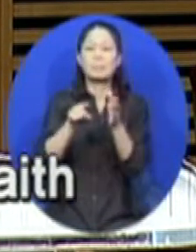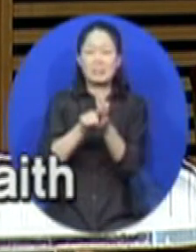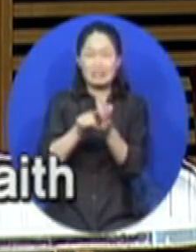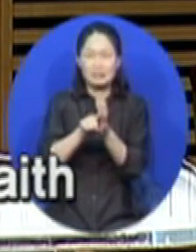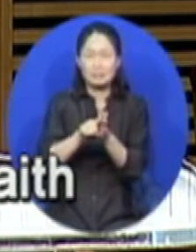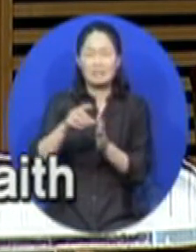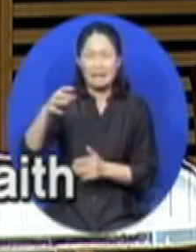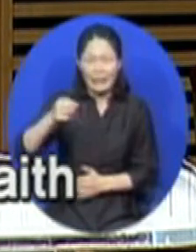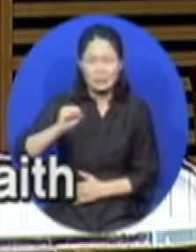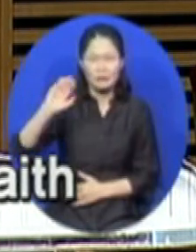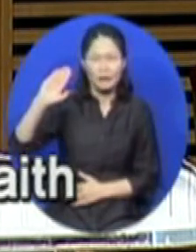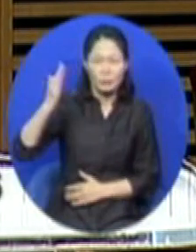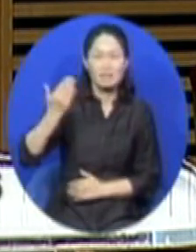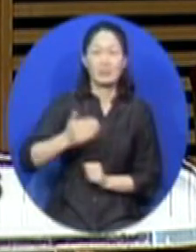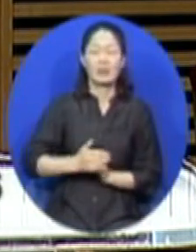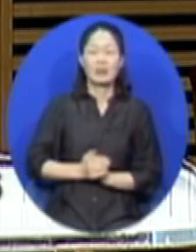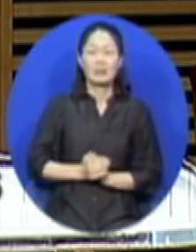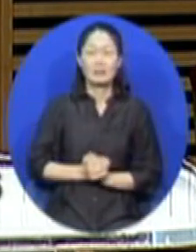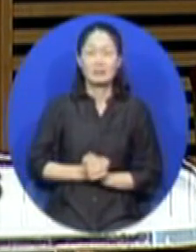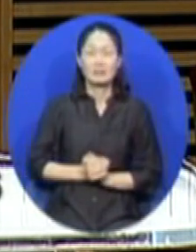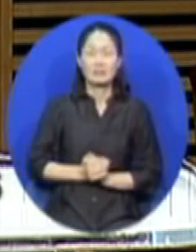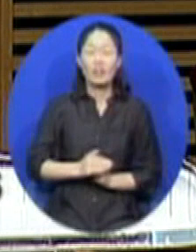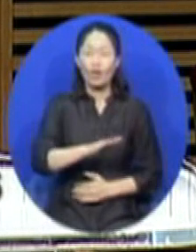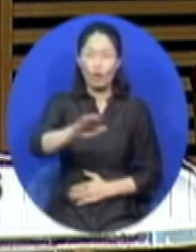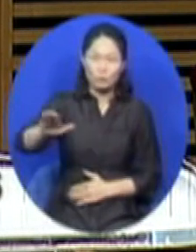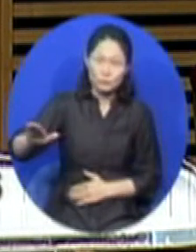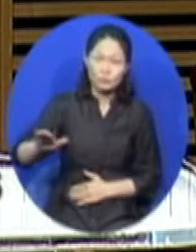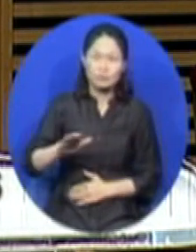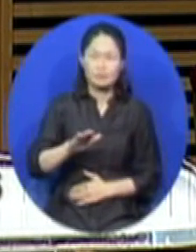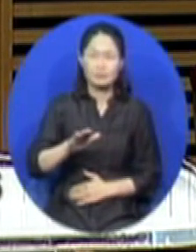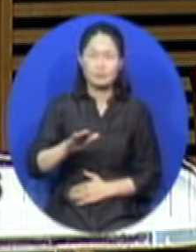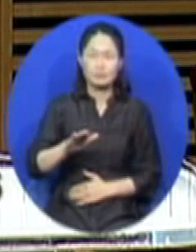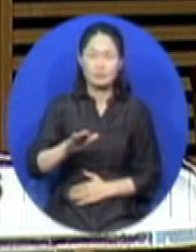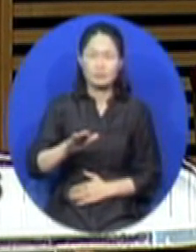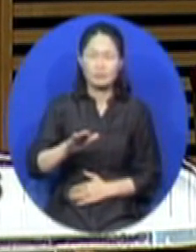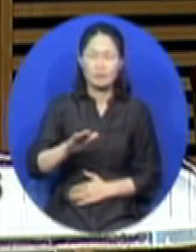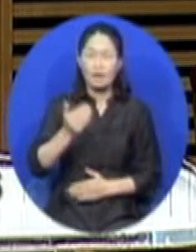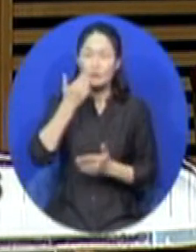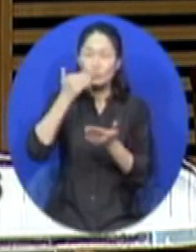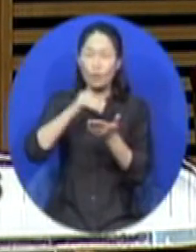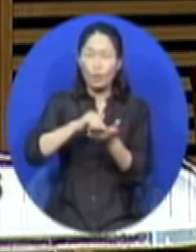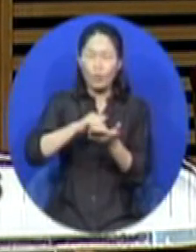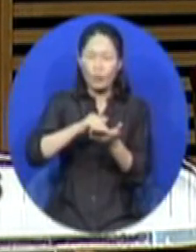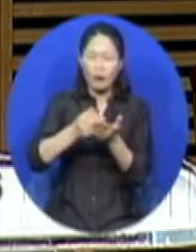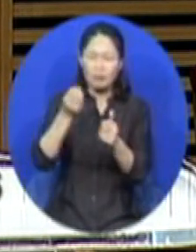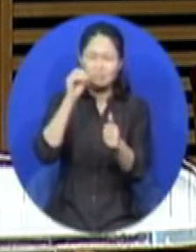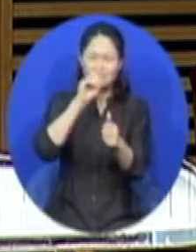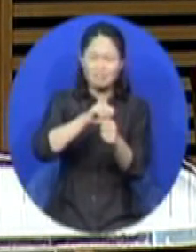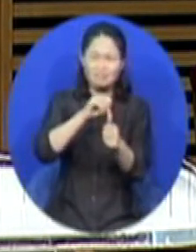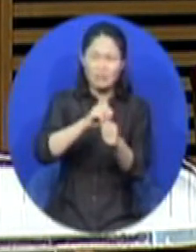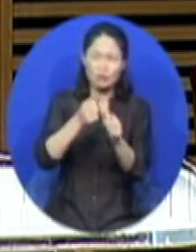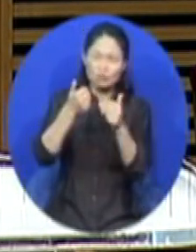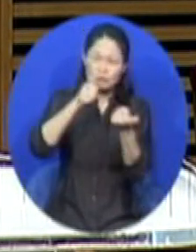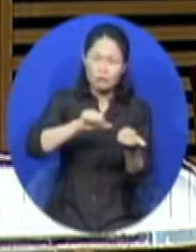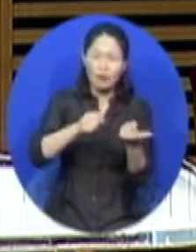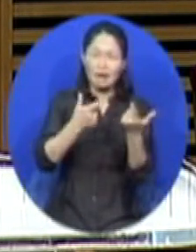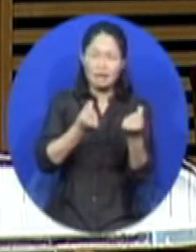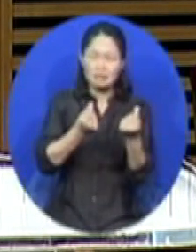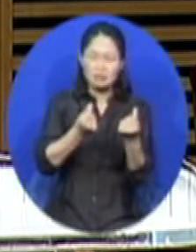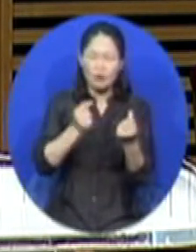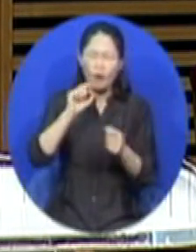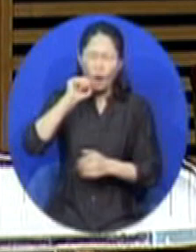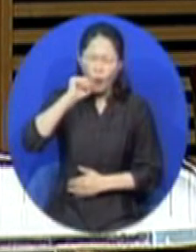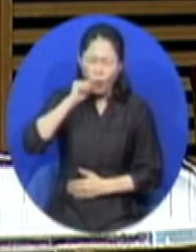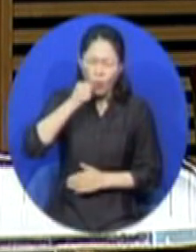가져야 합니다 여러분 돌에 맞아 죽는 것 같은 그런 어려움을 혹시